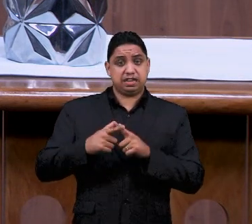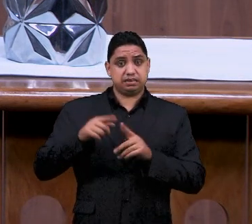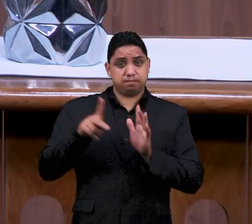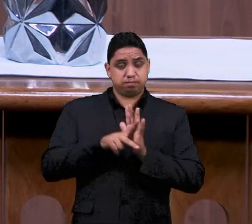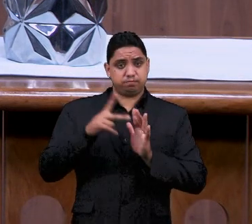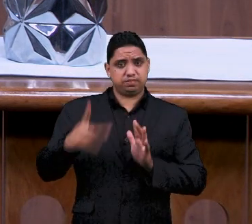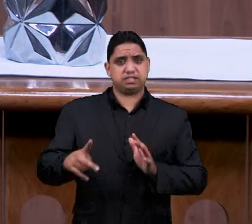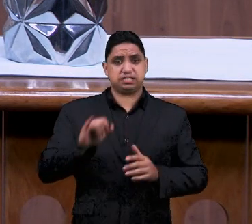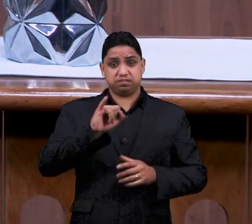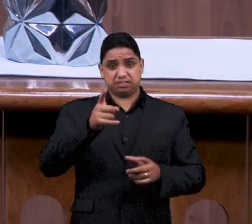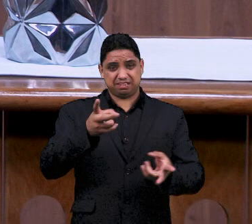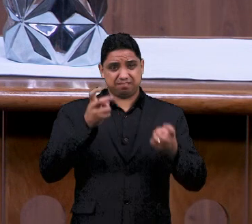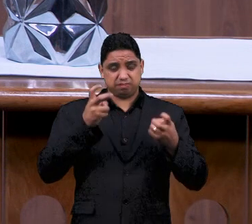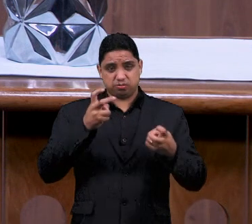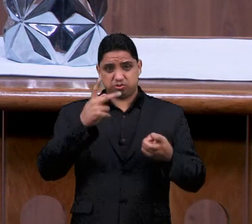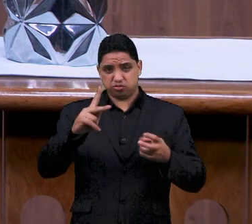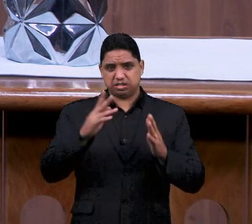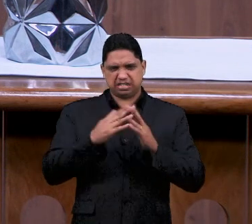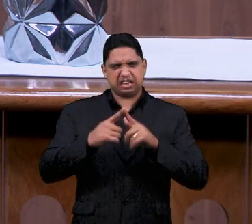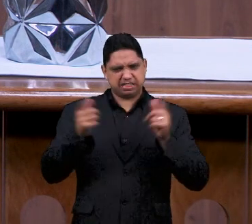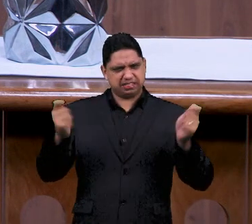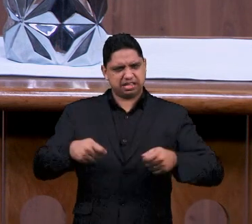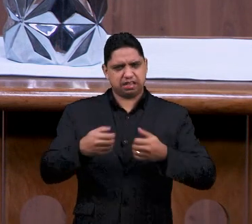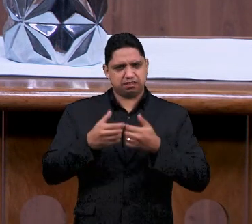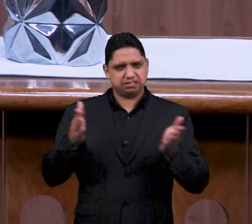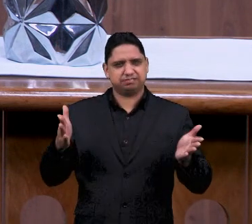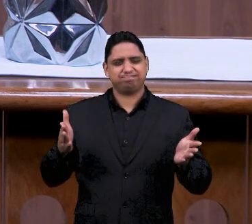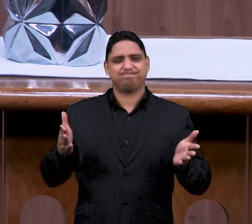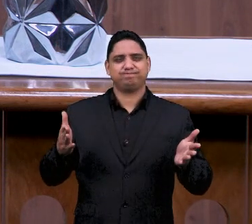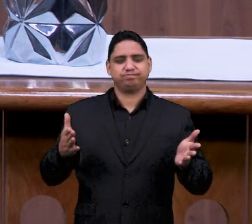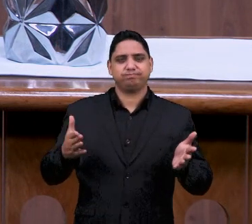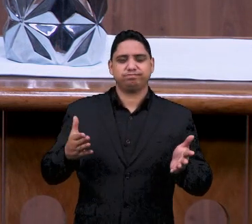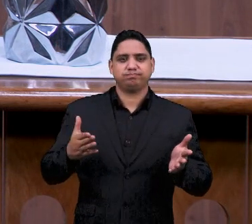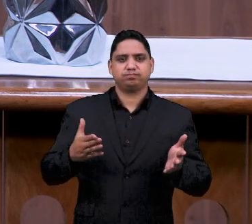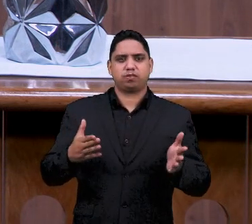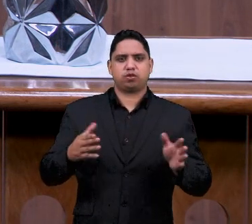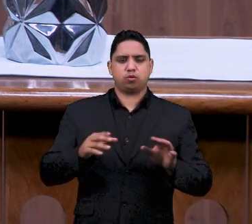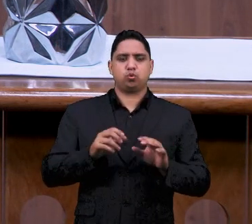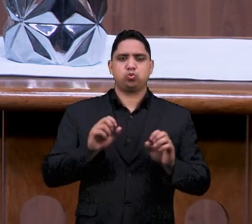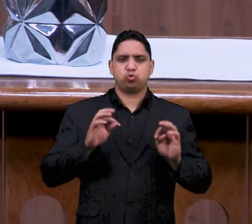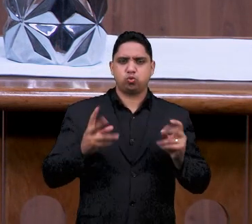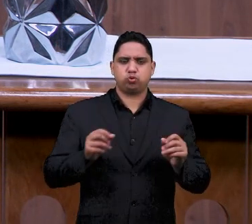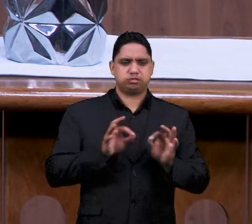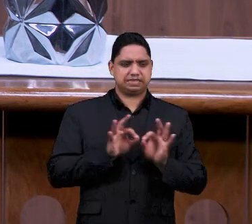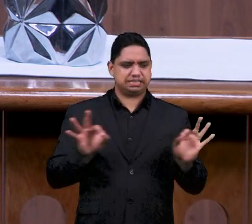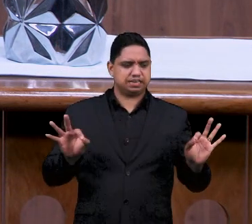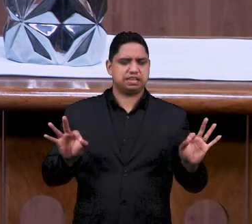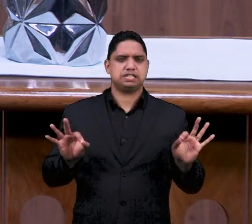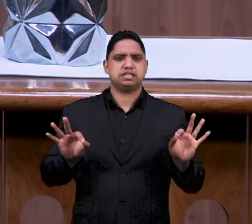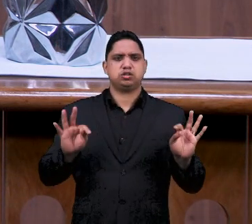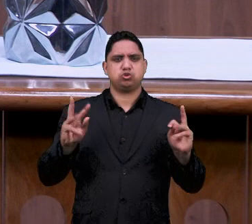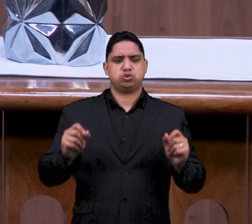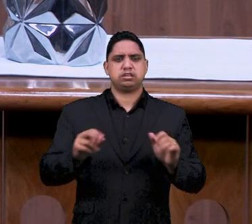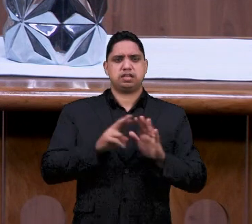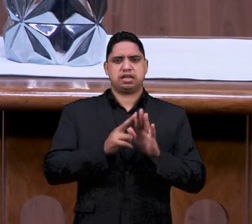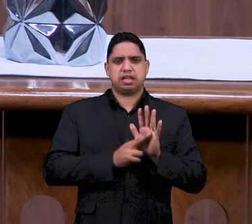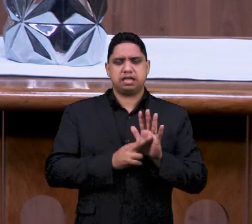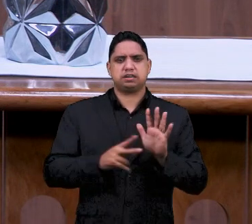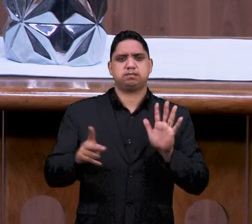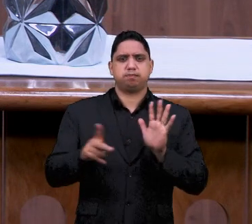avez identifié que votre église est en condition qu'il est possible de le faire en distanciation sociale, en observant toutes les